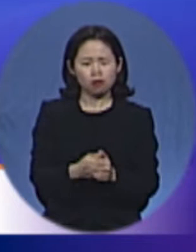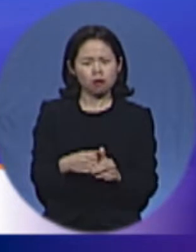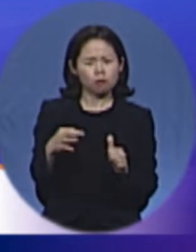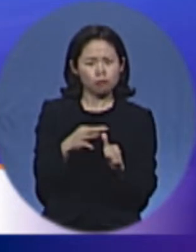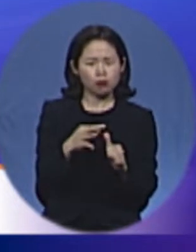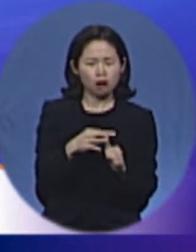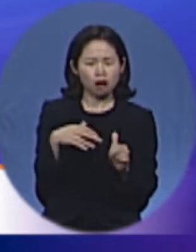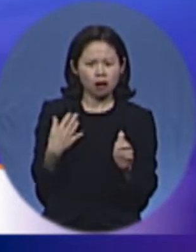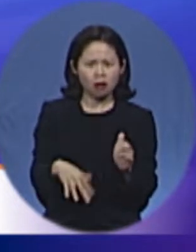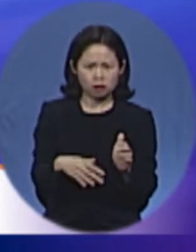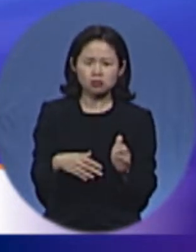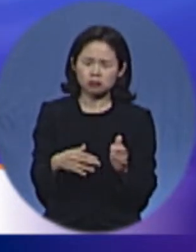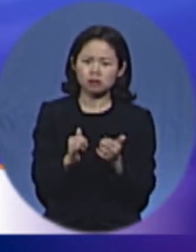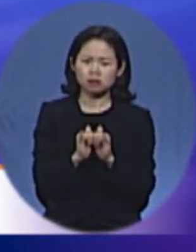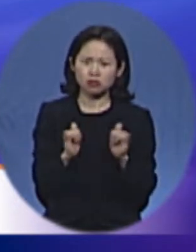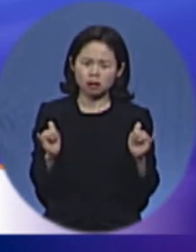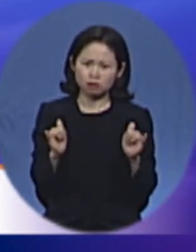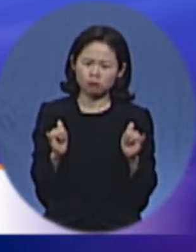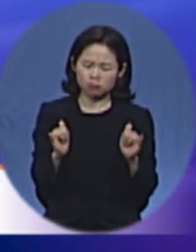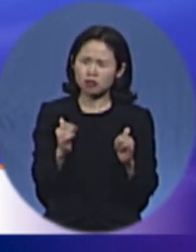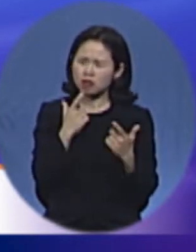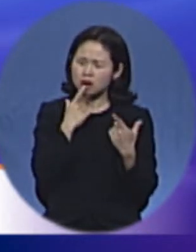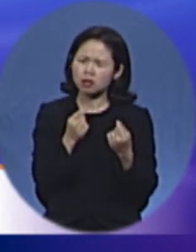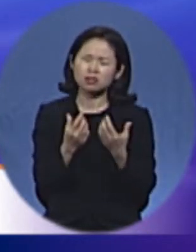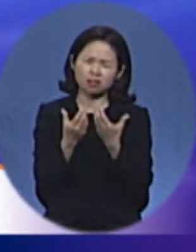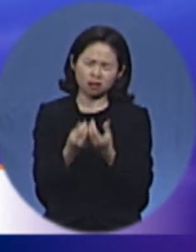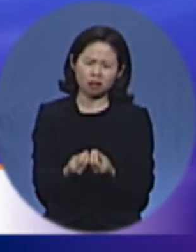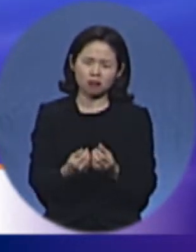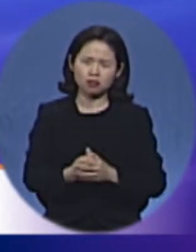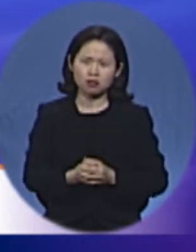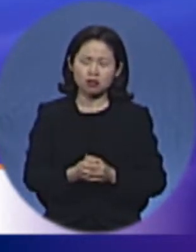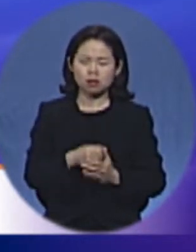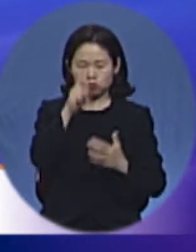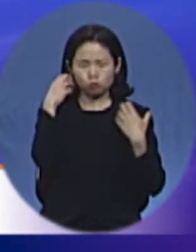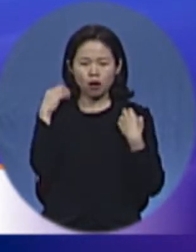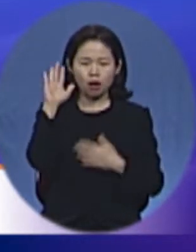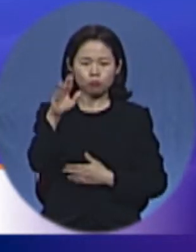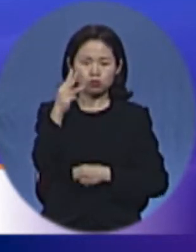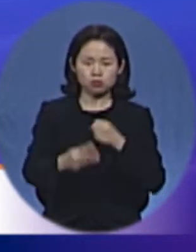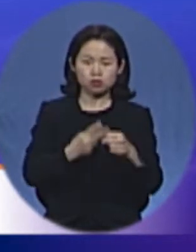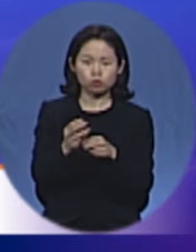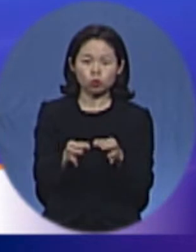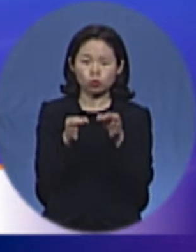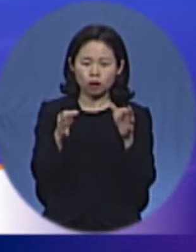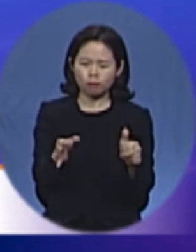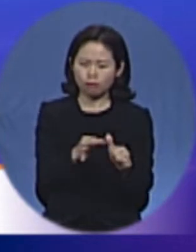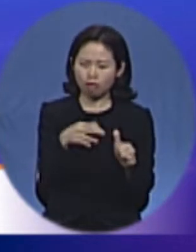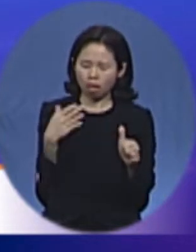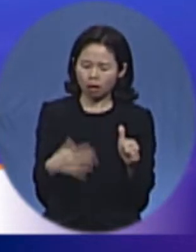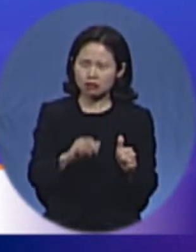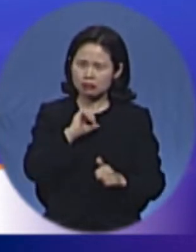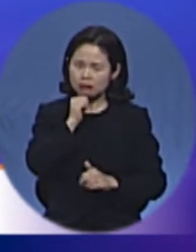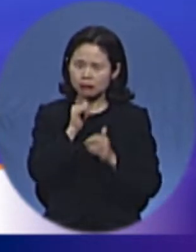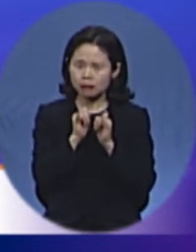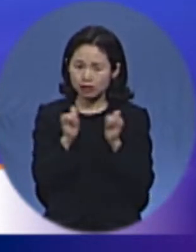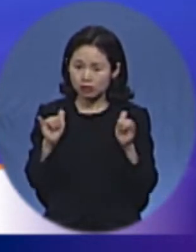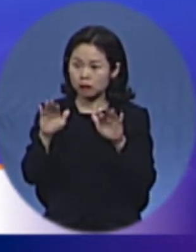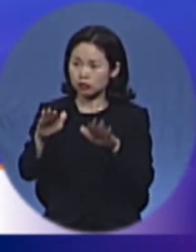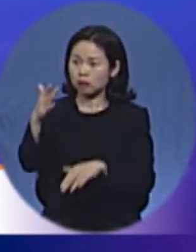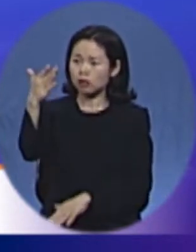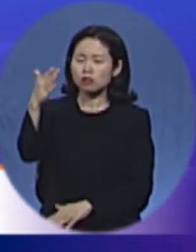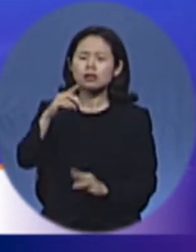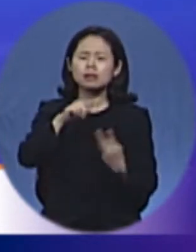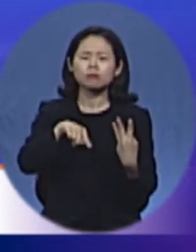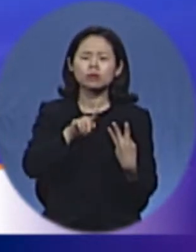이 비수급 빈곤층이 대표적인 사례인데요. 정부는 앞으로 3년간 이 비수급 빈곤층을 현재의 3분의